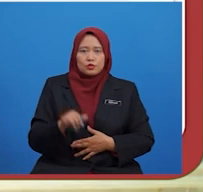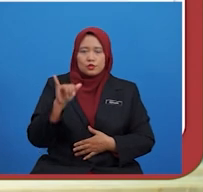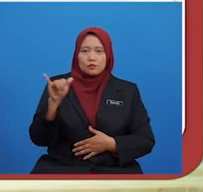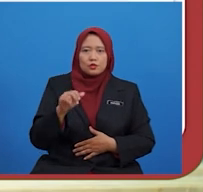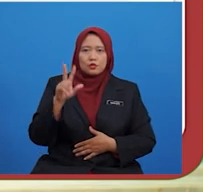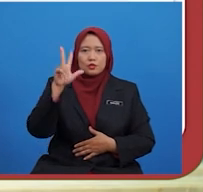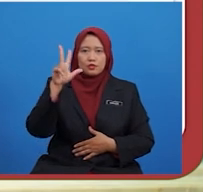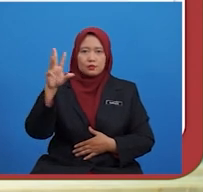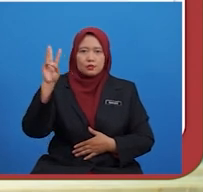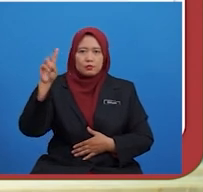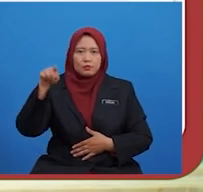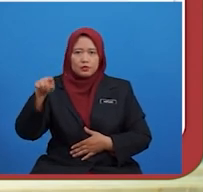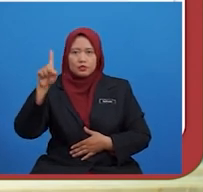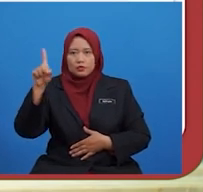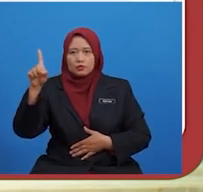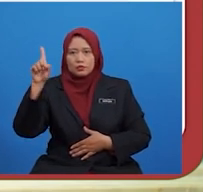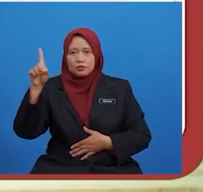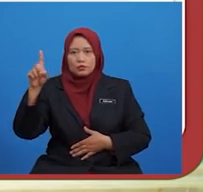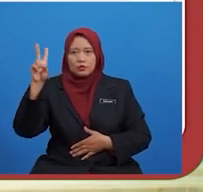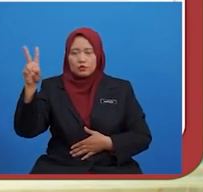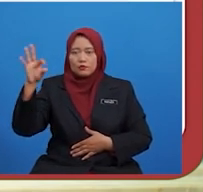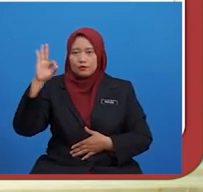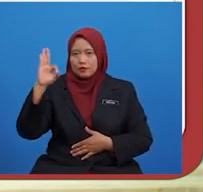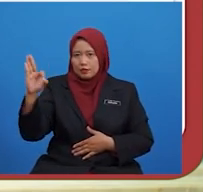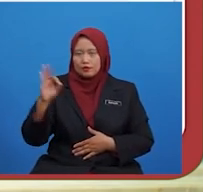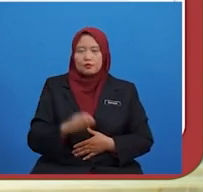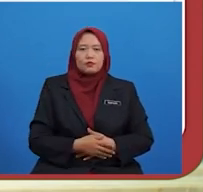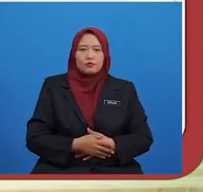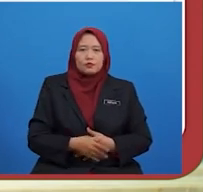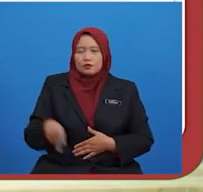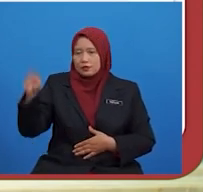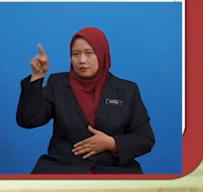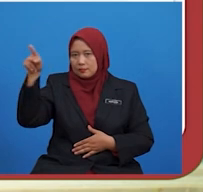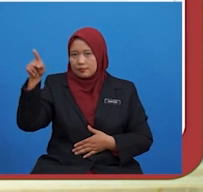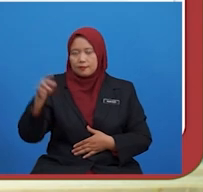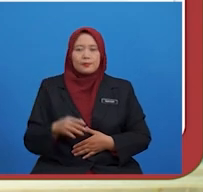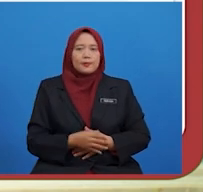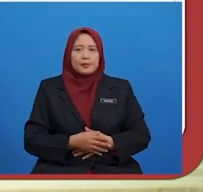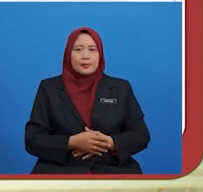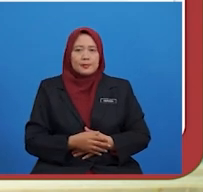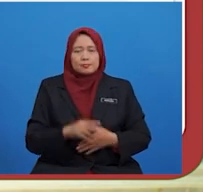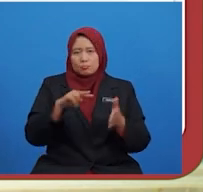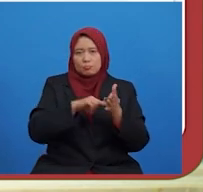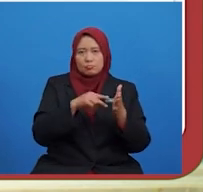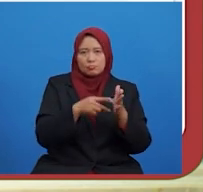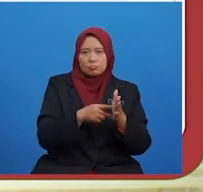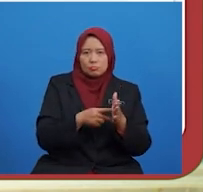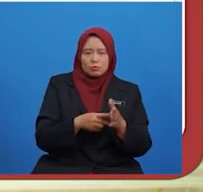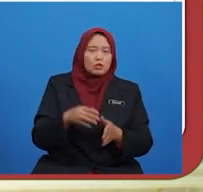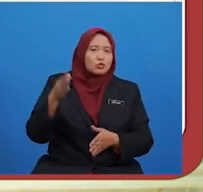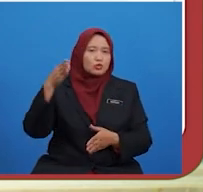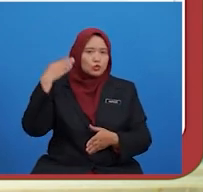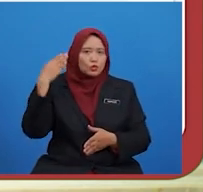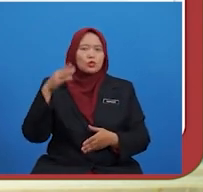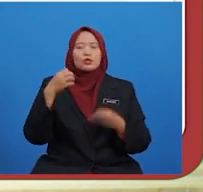36.9112F diikuti simbol semikolon. Maksudnya, pemboleh ubah suhu telah